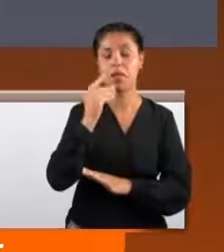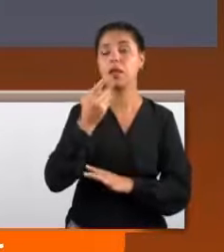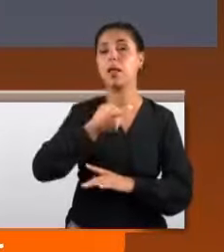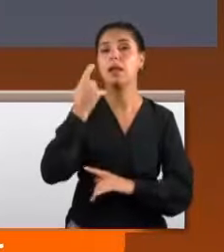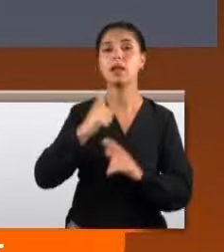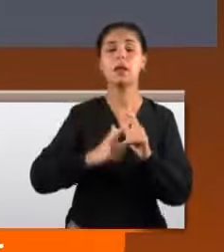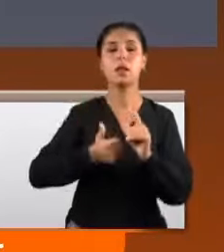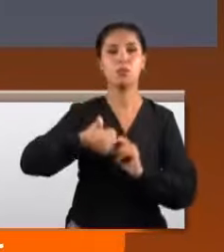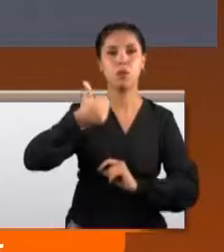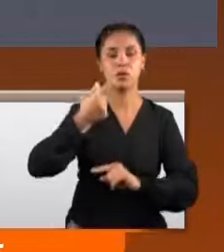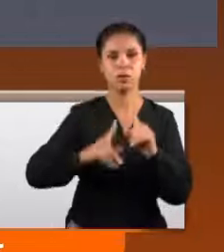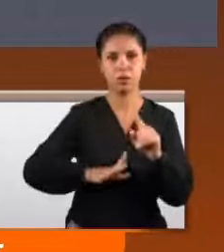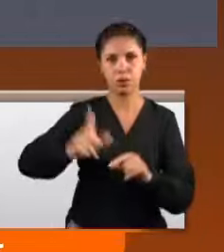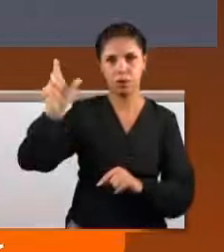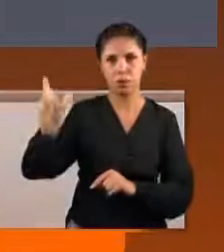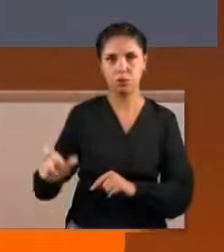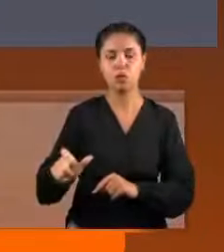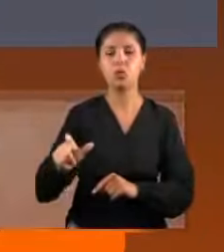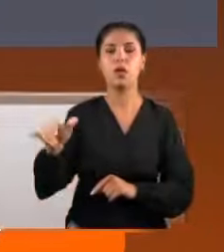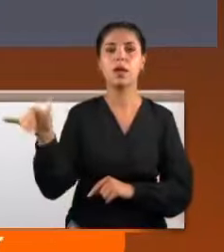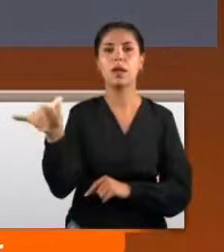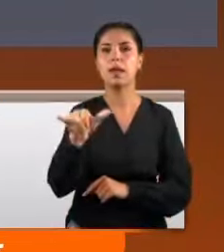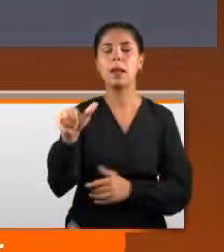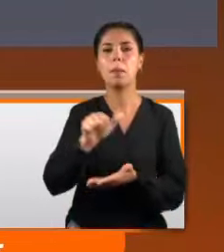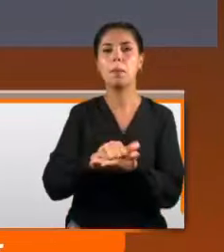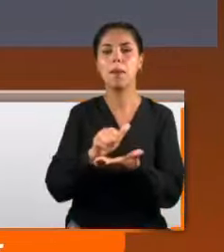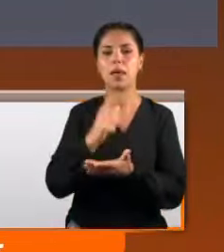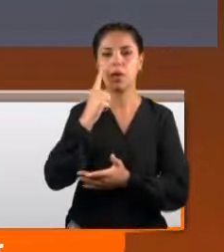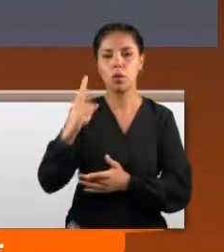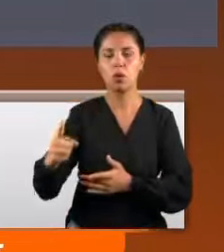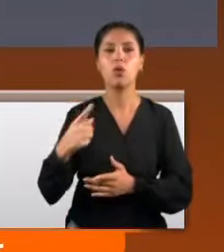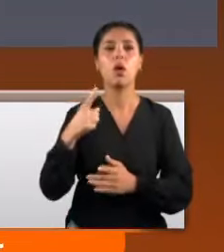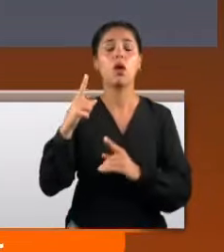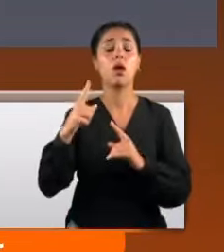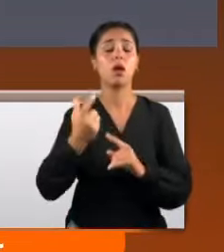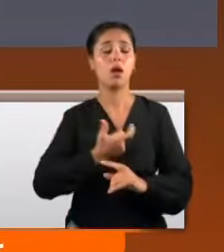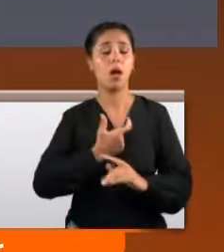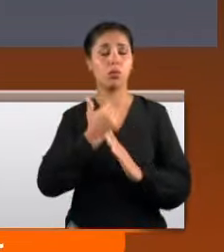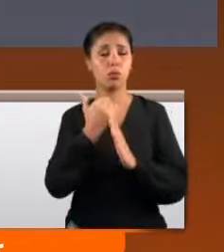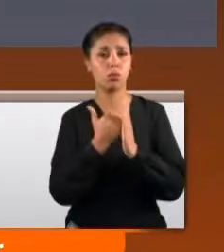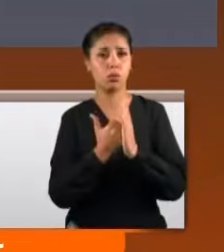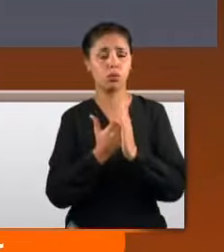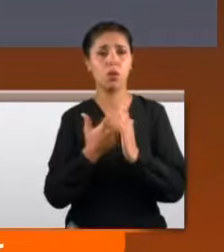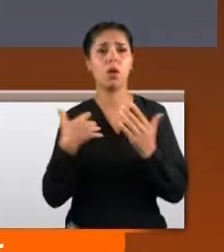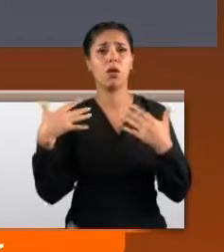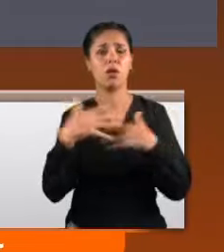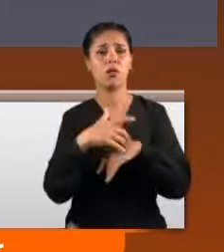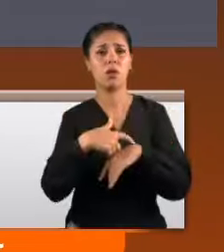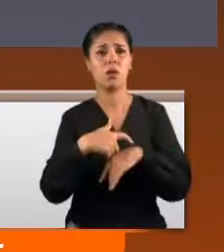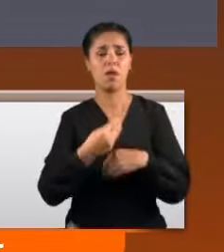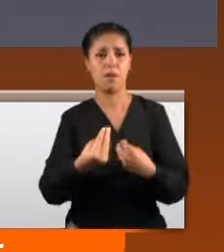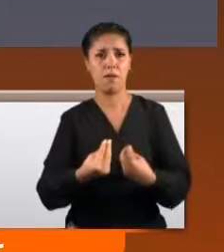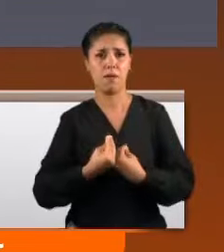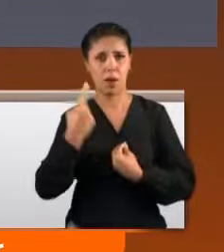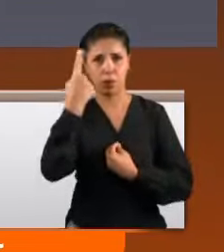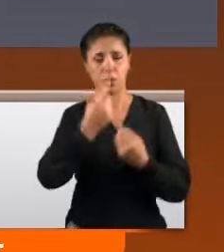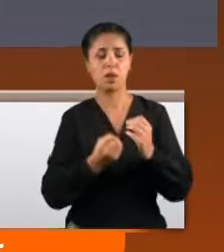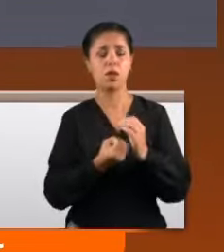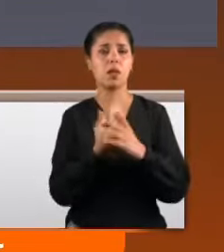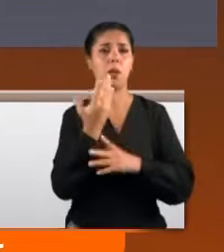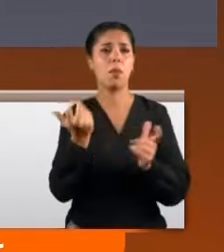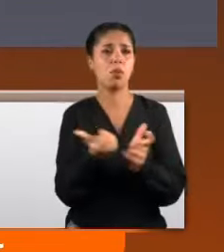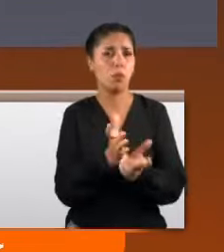genel başkan kendisine yakın bir medya kanalına tüzük taslağının kendisine gece yarısı iletildiğinden şikayet etti. Sabah kurultay